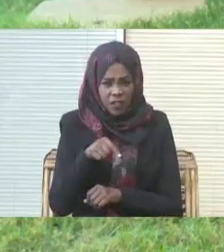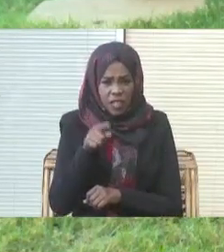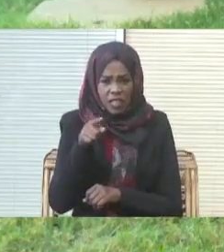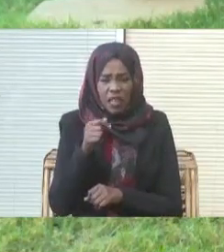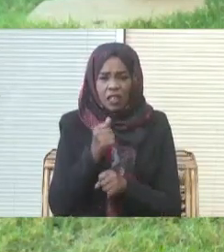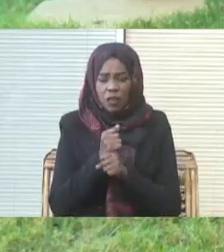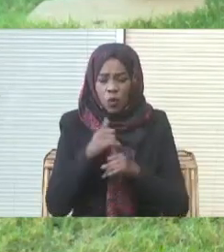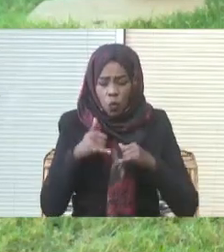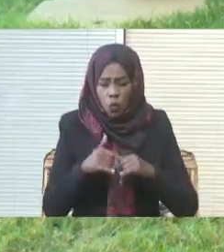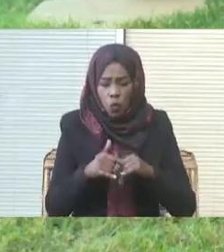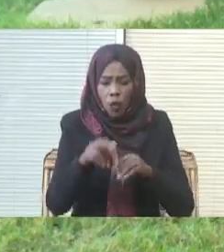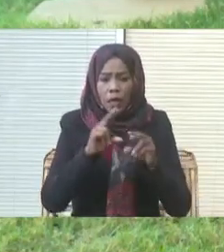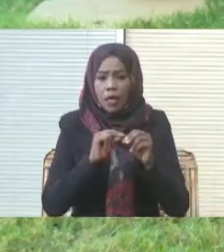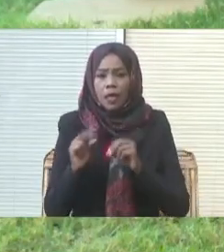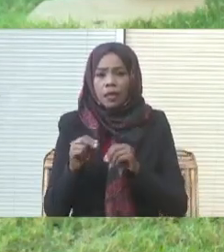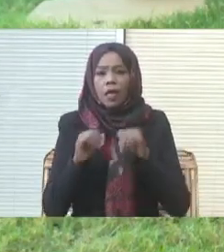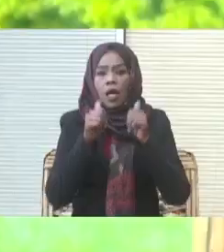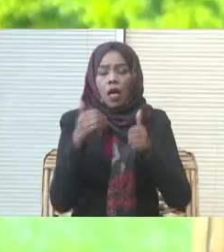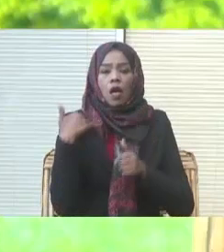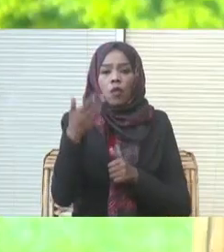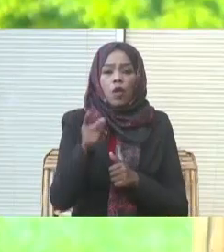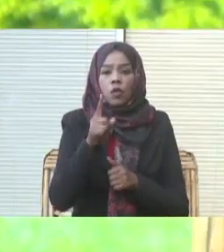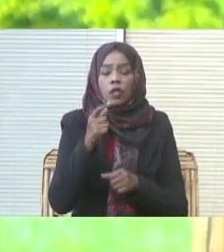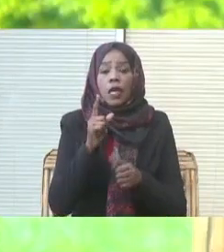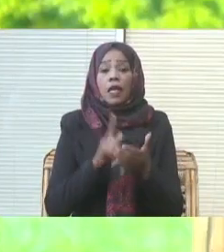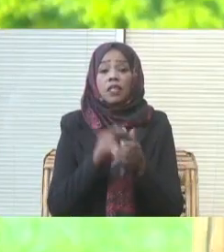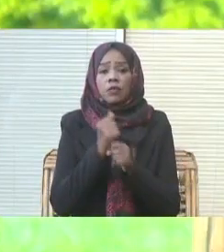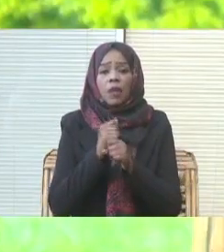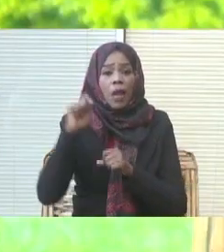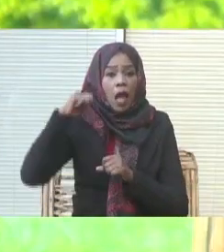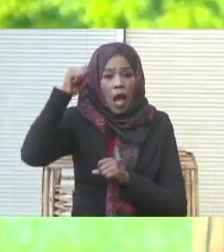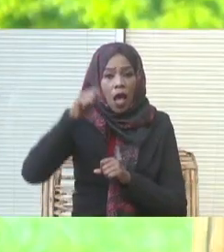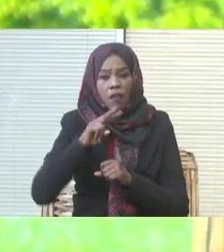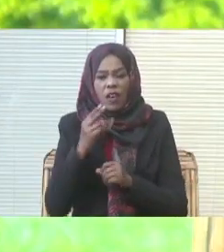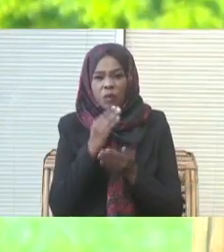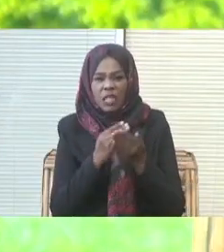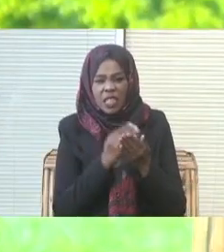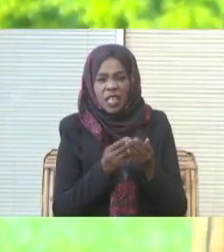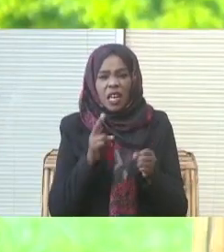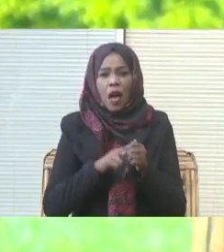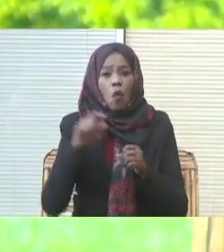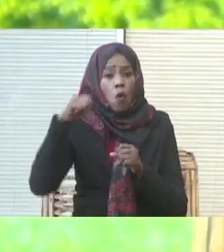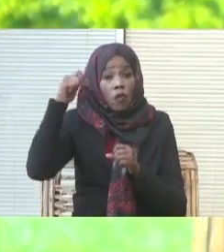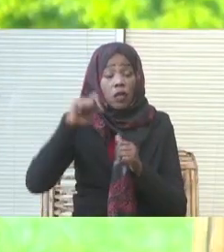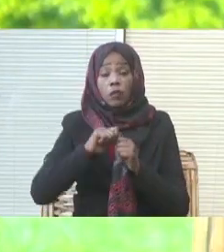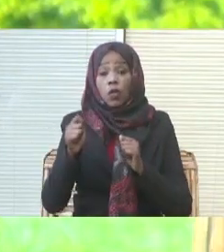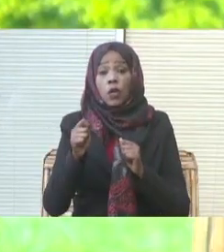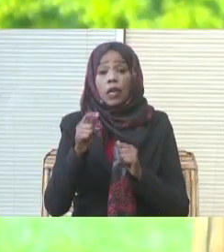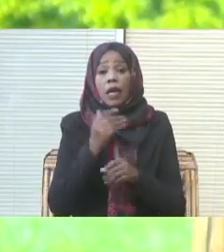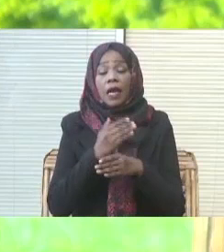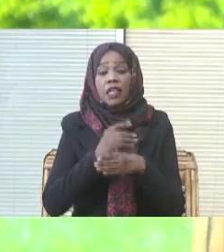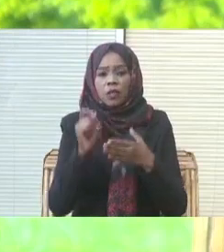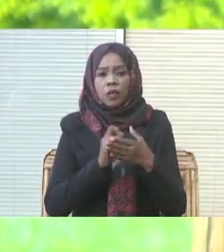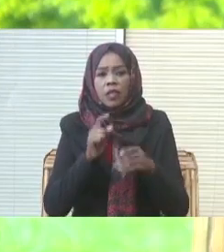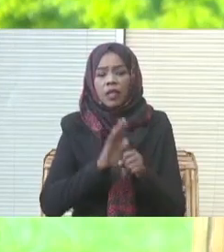حتقوم تتواصل كم المبادرة وتكون خلاص إن هي من خلالها تعمل أفلام قصيرة مثلا، أو حتى ممكن يكون عبارة عن فيلم وثائقي بيوثق لحاجات